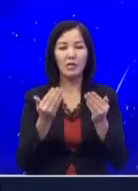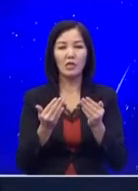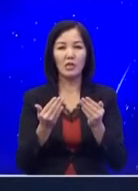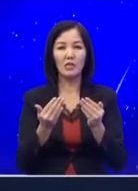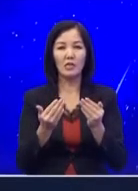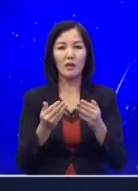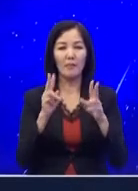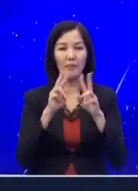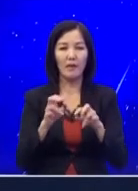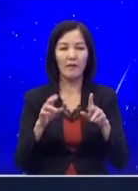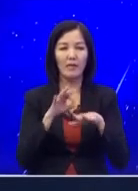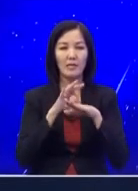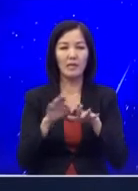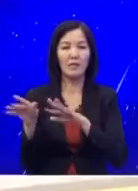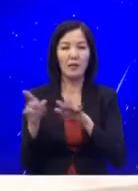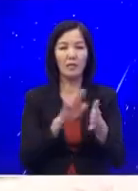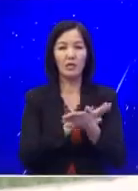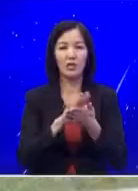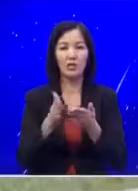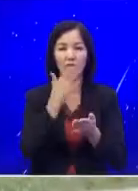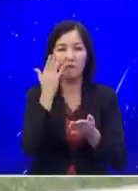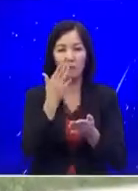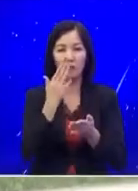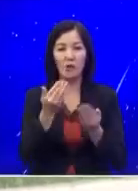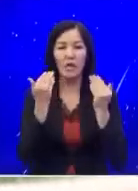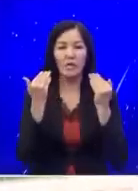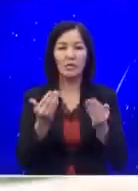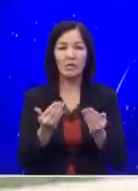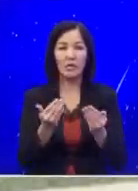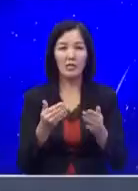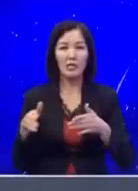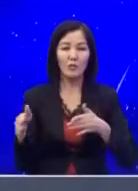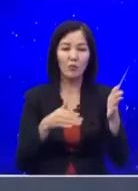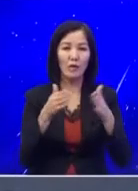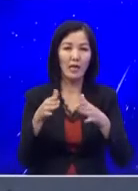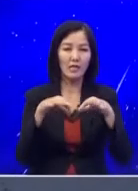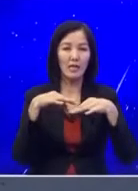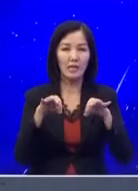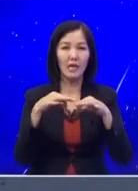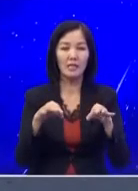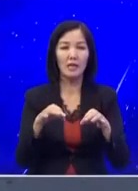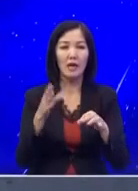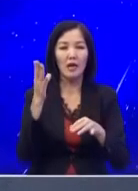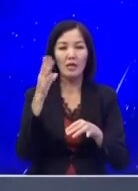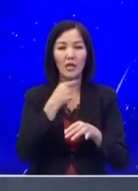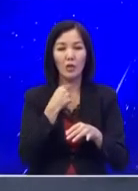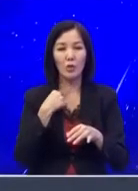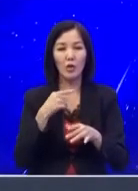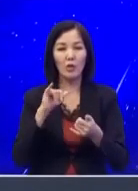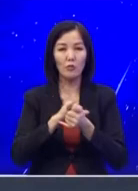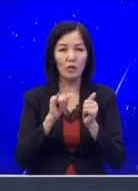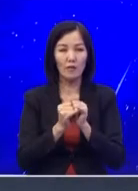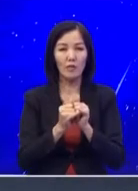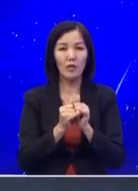стала поводом для проведения акции «Чистый воздух». Так, на республиканской трассе Талдыкурган-Усть-Каменогорск прошла проверка на